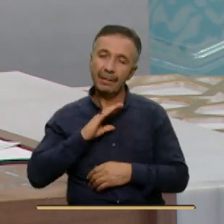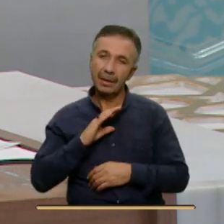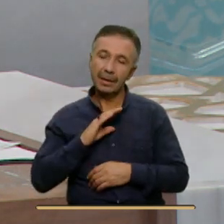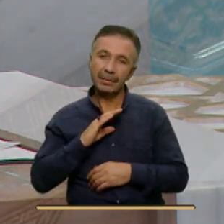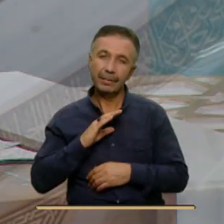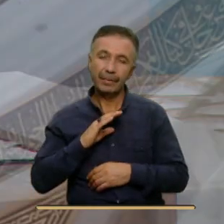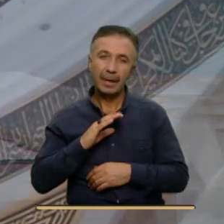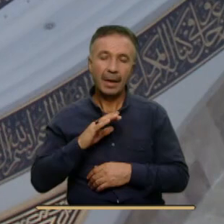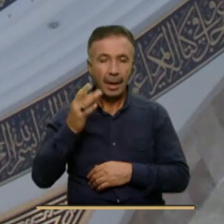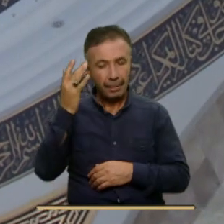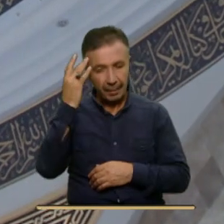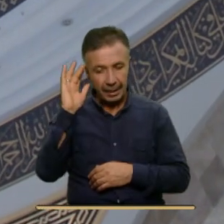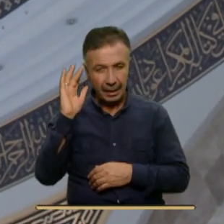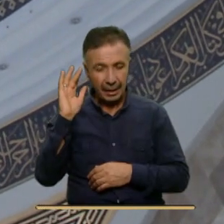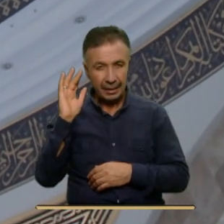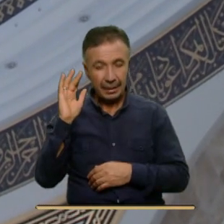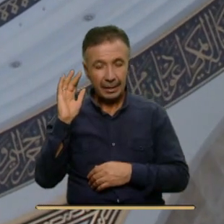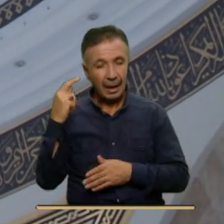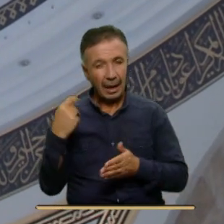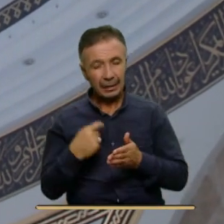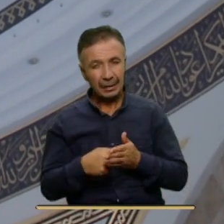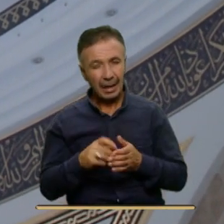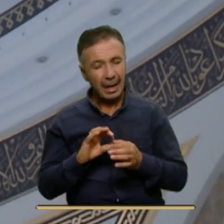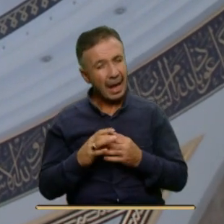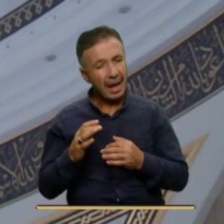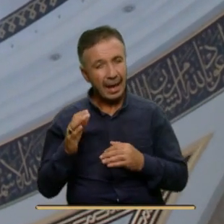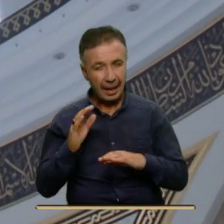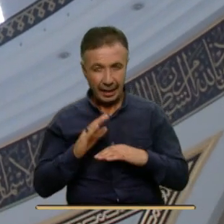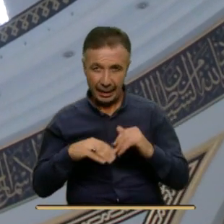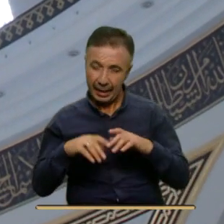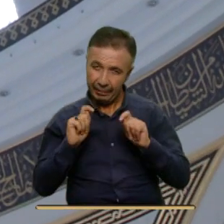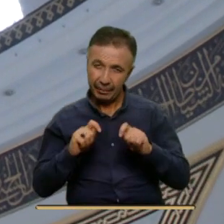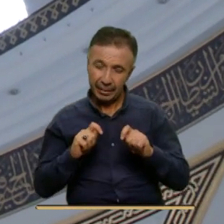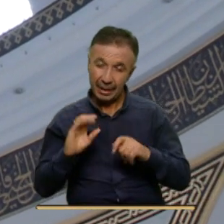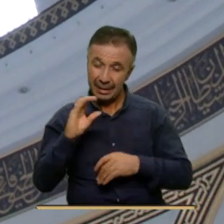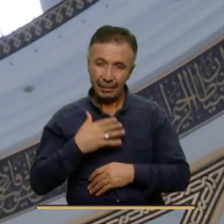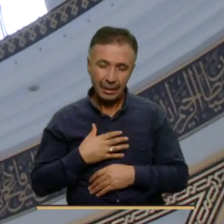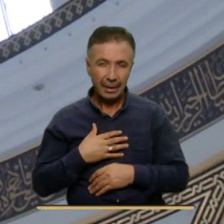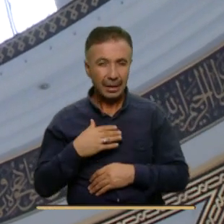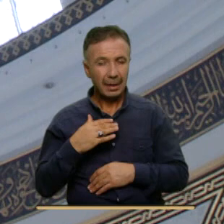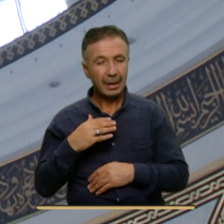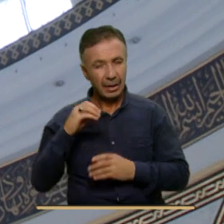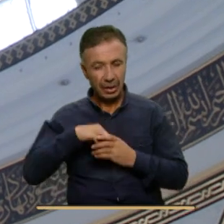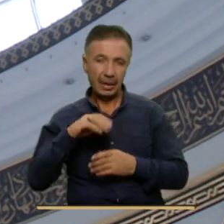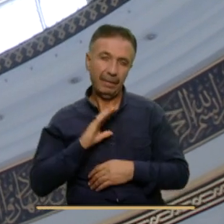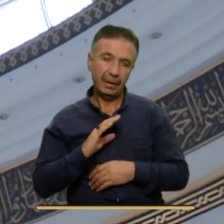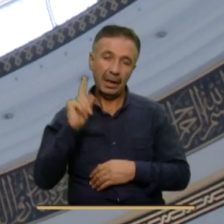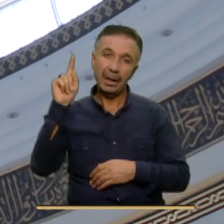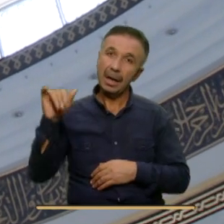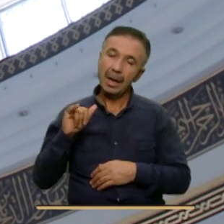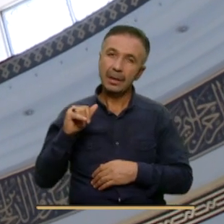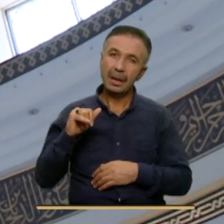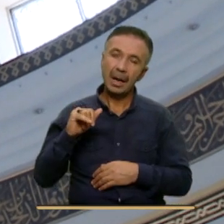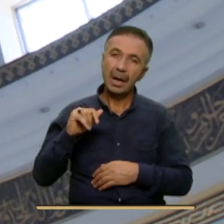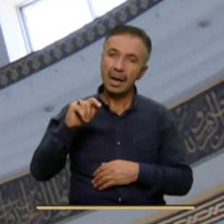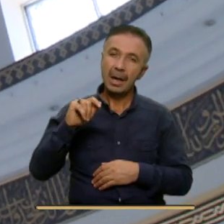Medeniyet adına neyi inşa etmişse İslam inşa etmiştir. İnneddine indallahil İslam, Allah katında yegane